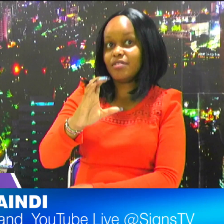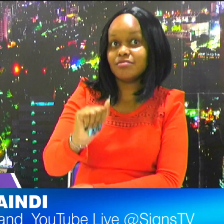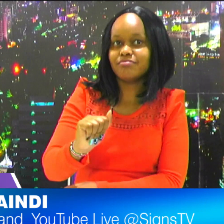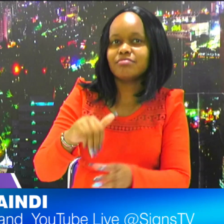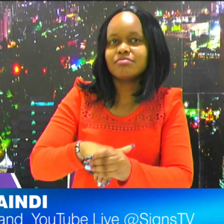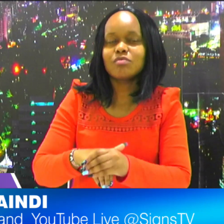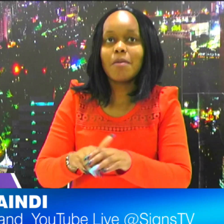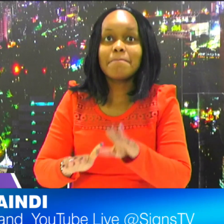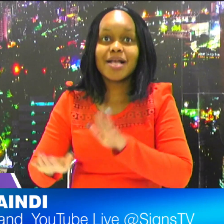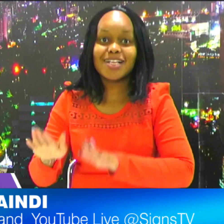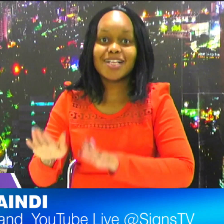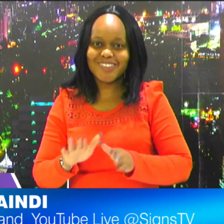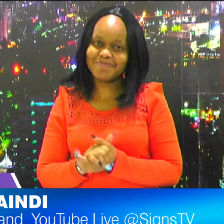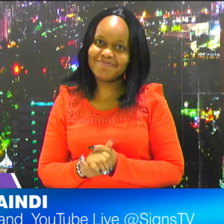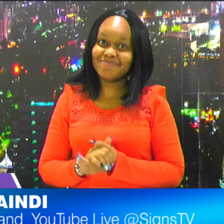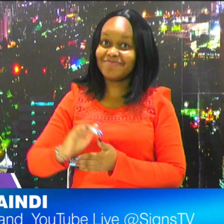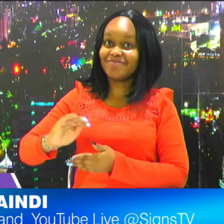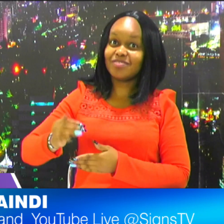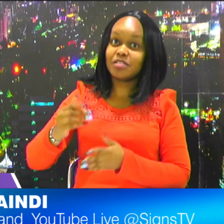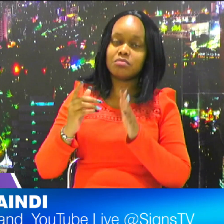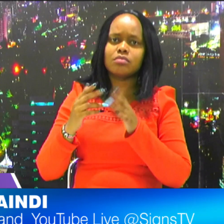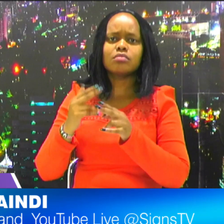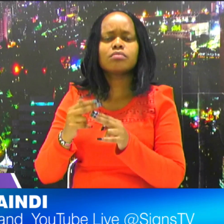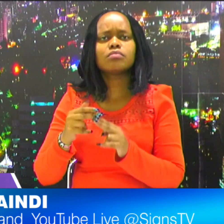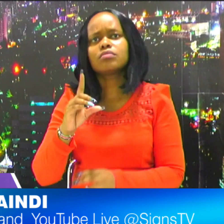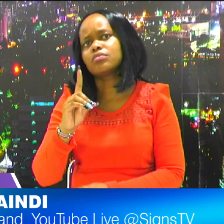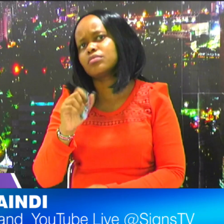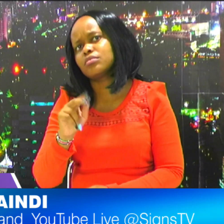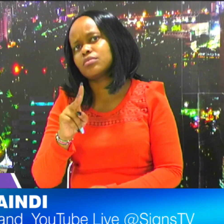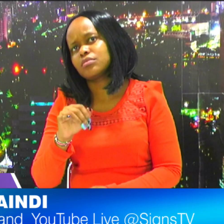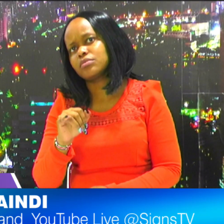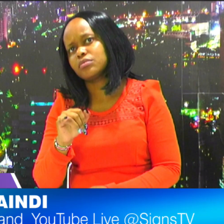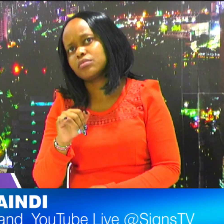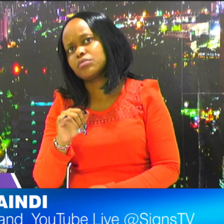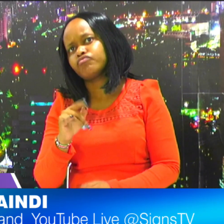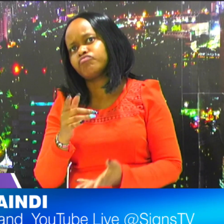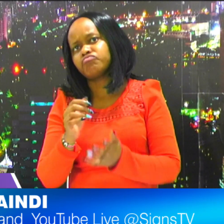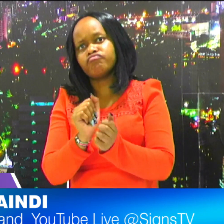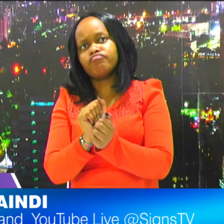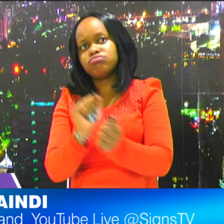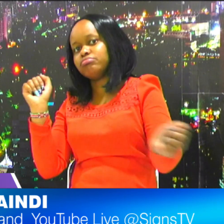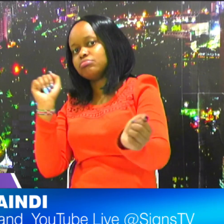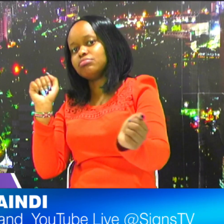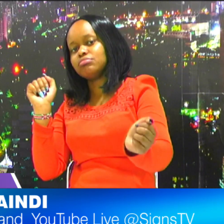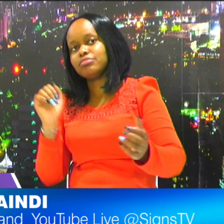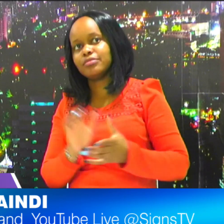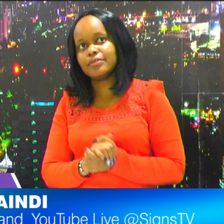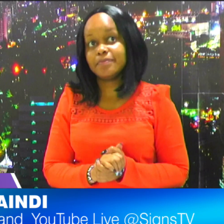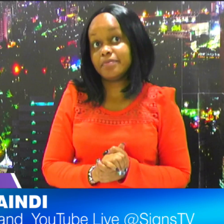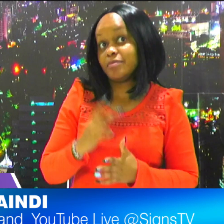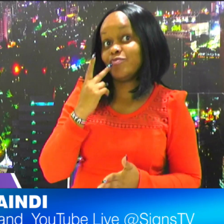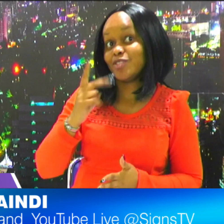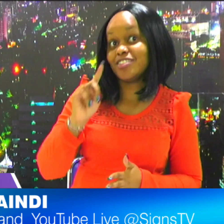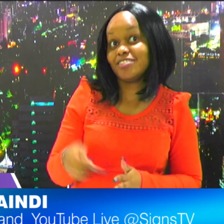On to our next news. Baragwi MCA in Kirinyaga County, David Madenge,